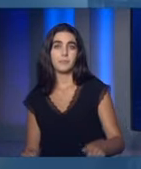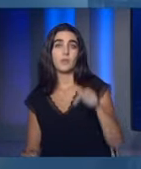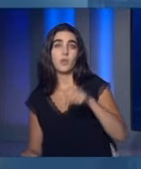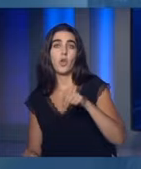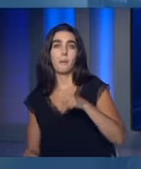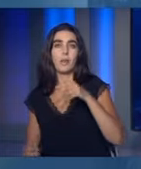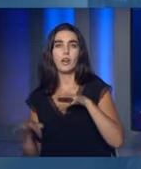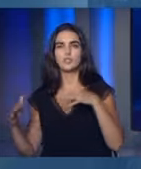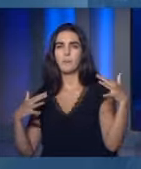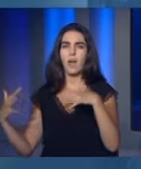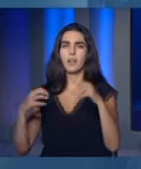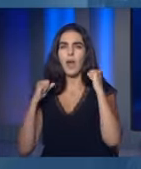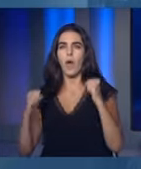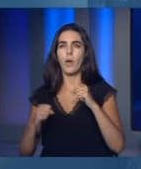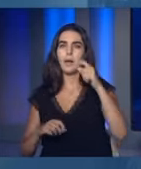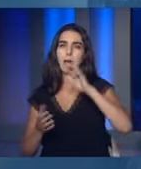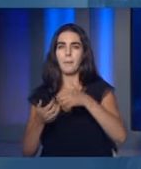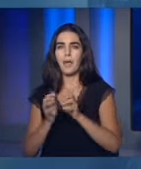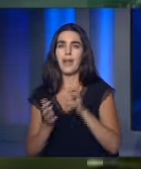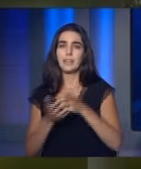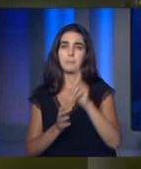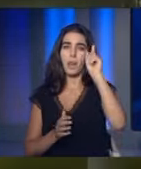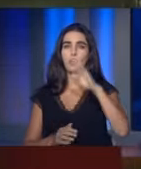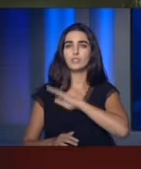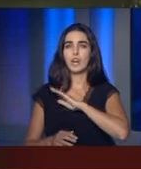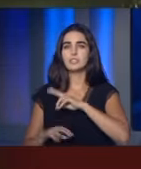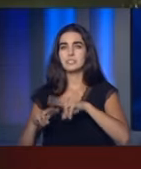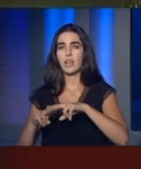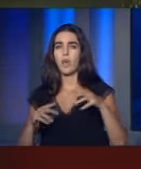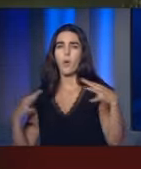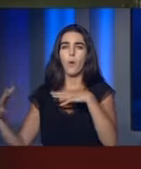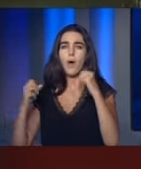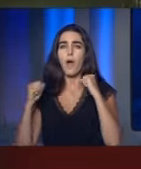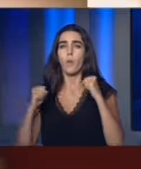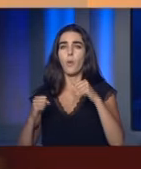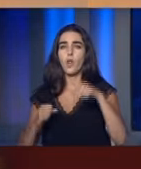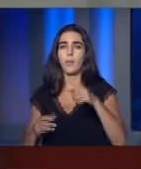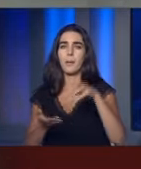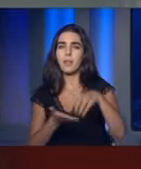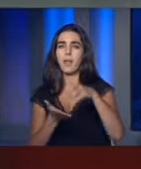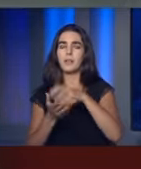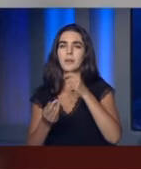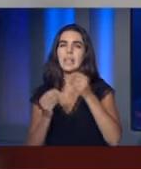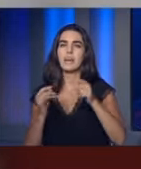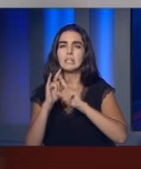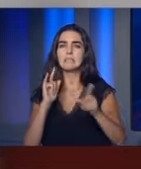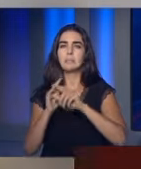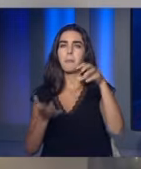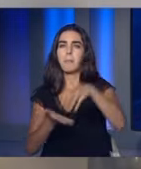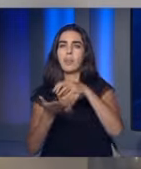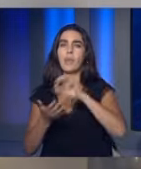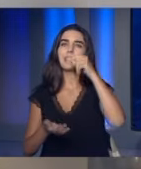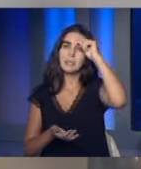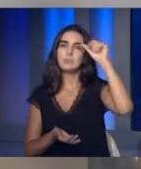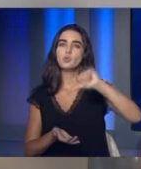يوم جديد من الاشتباكات العنيفة بين حزب الله وجيش العدو الإسرائيلي على الجبهة الجنوبية. وفي آخر